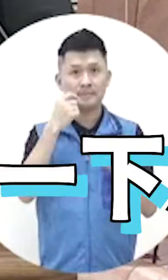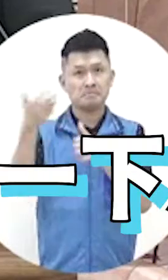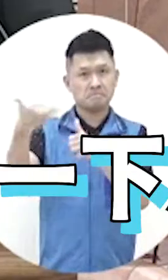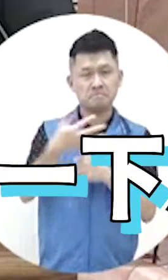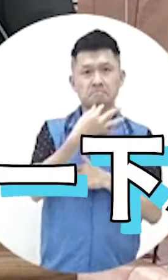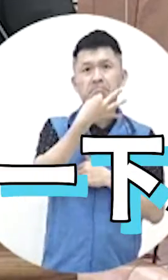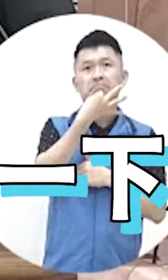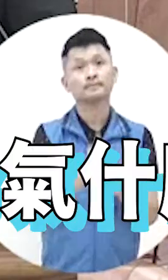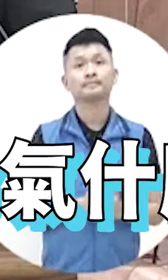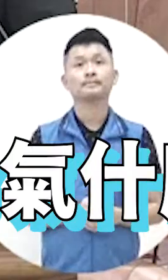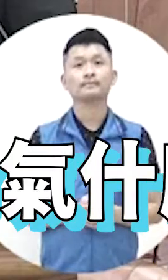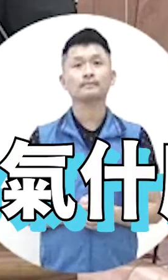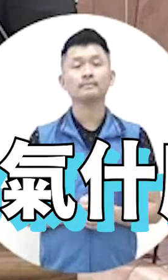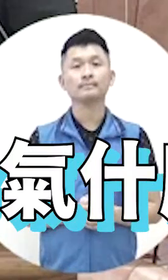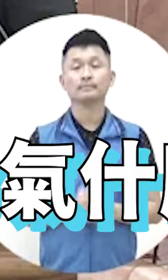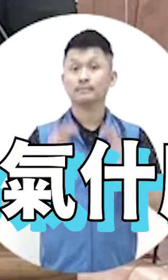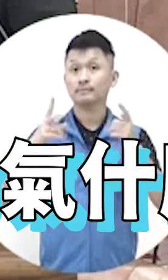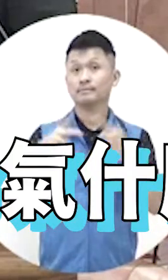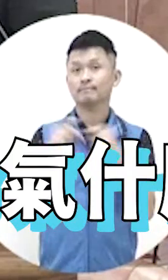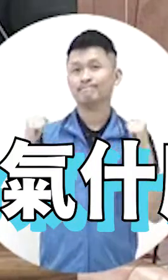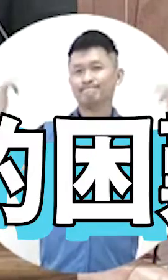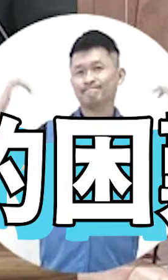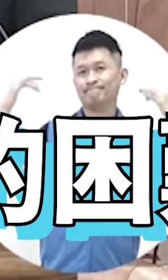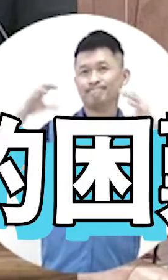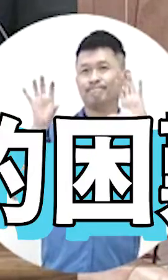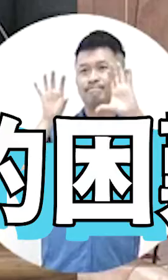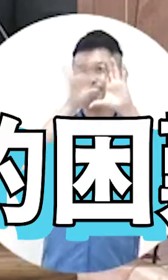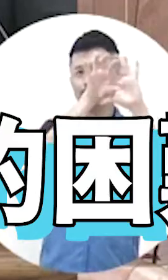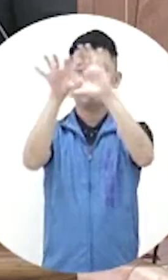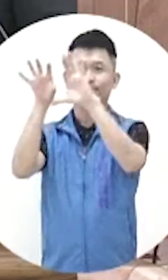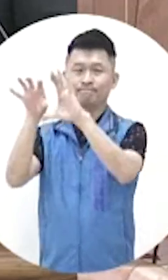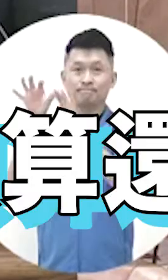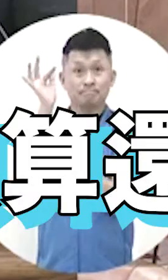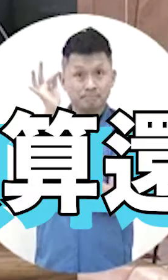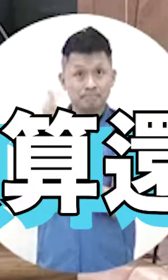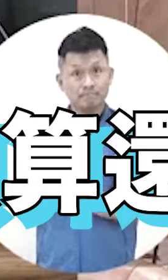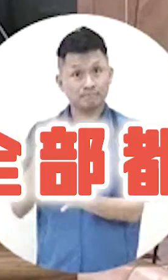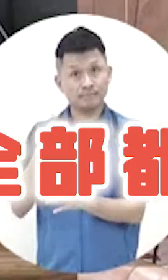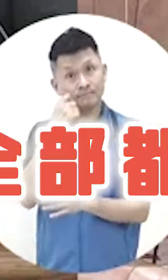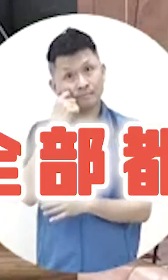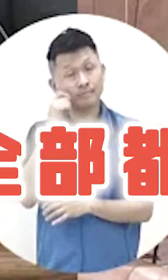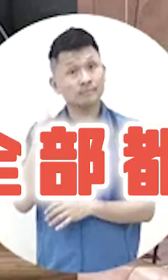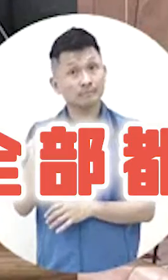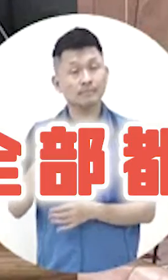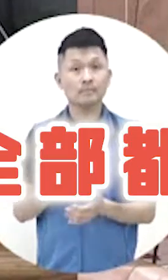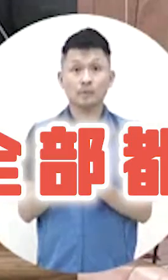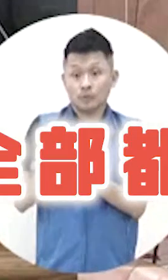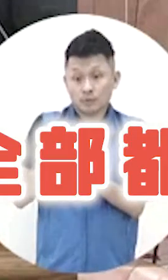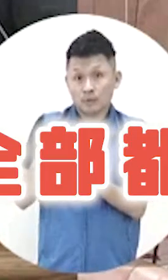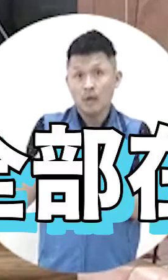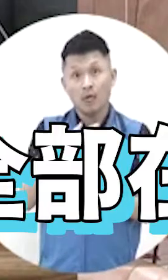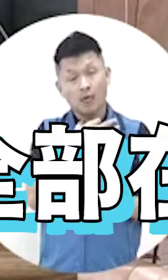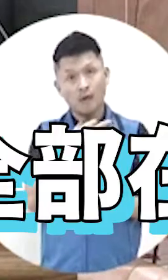那请问一下局长，现在到底国小的冷气什么时候会装好？现在问题的困难在哪里？是预算还是 所有的招标全部都招